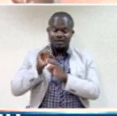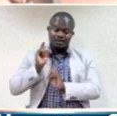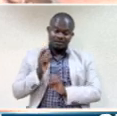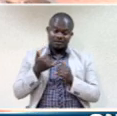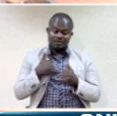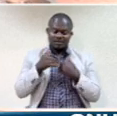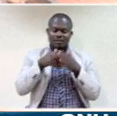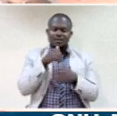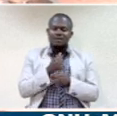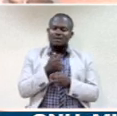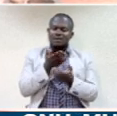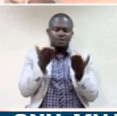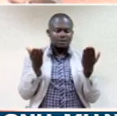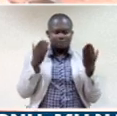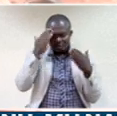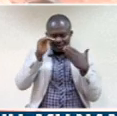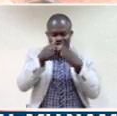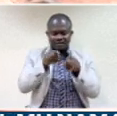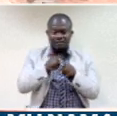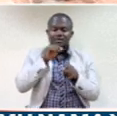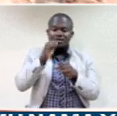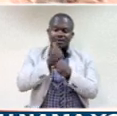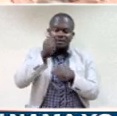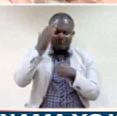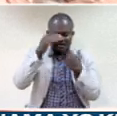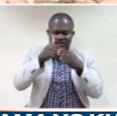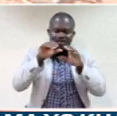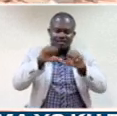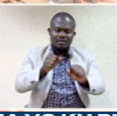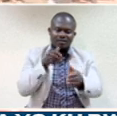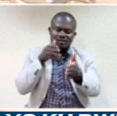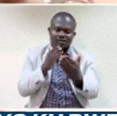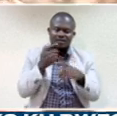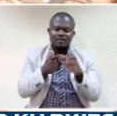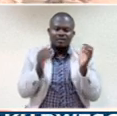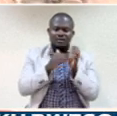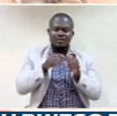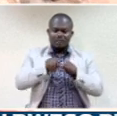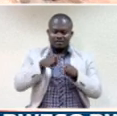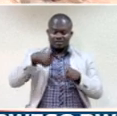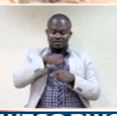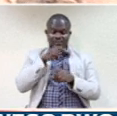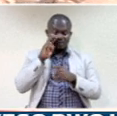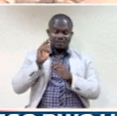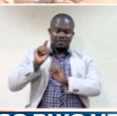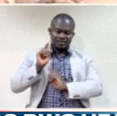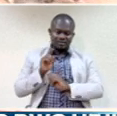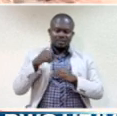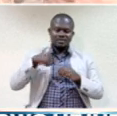bakora ubusate kuko nabo ntibakoze ibyo bazi ko bazafatwa ngo bakurikiranwe gusa jyewe mbona umutekano dufite